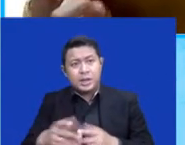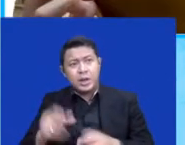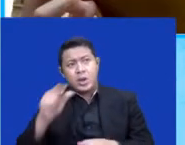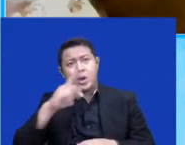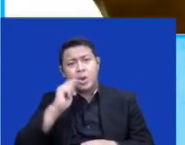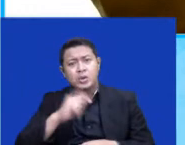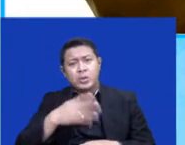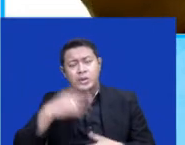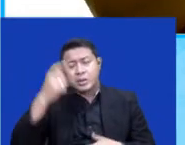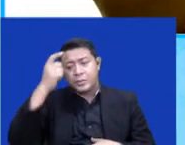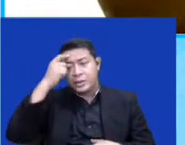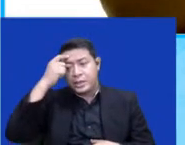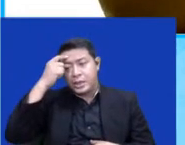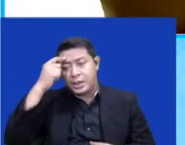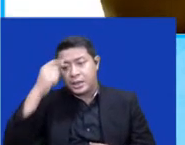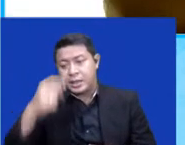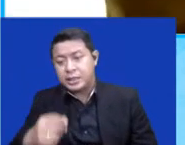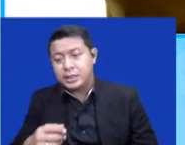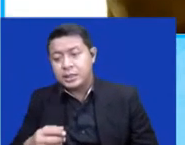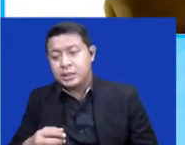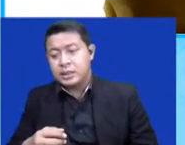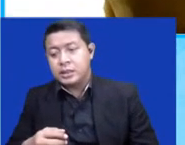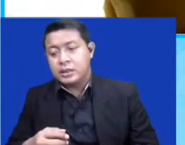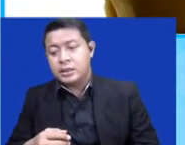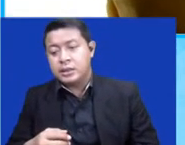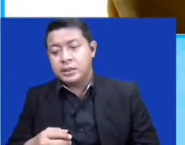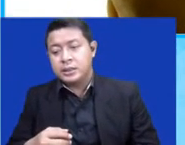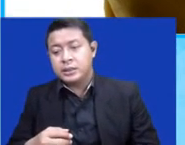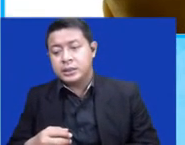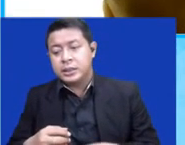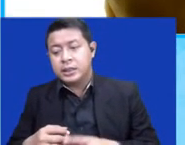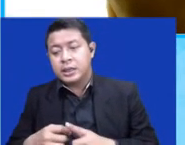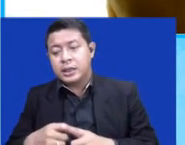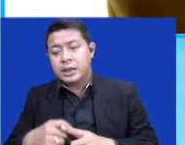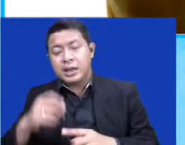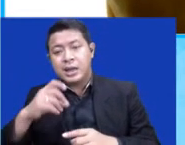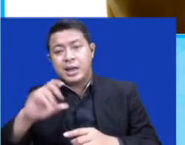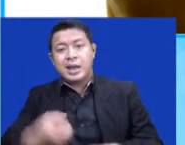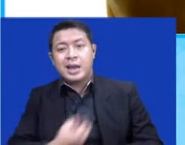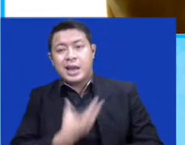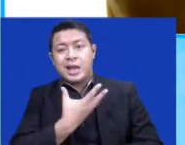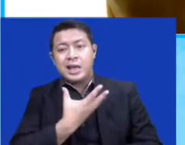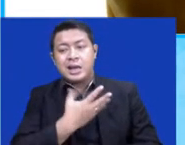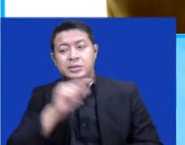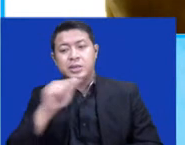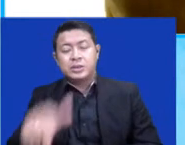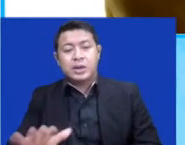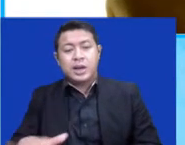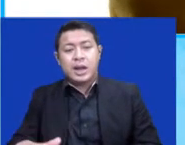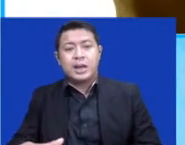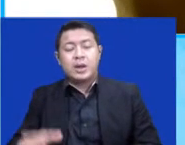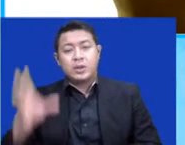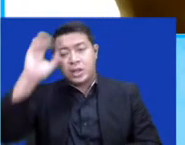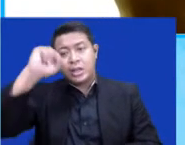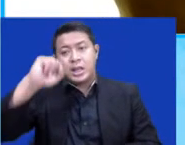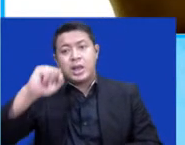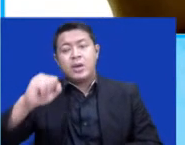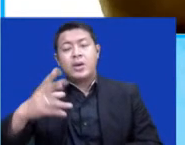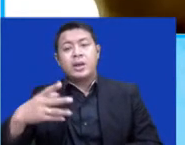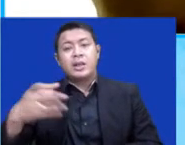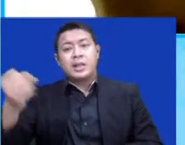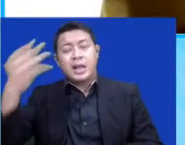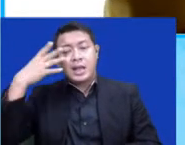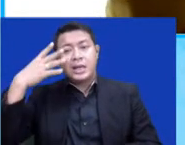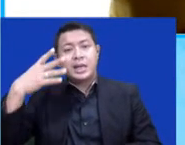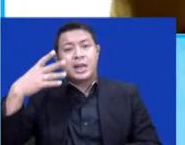penyakit kanker, apakah itu akan menurun ke anaknya dan upaya apa yang bisa dilakukan untuk mengetahui kita terkena atau tidak